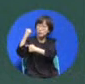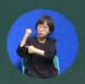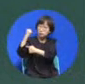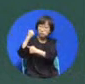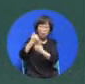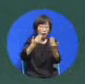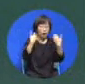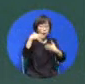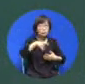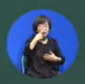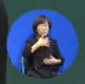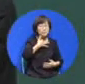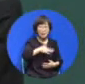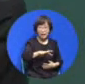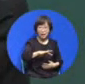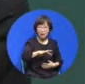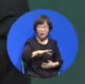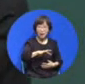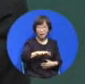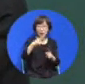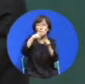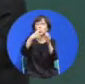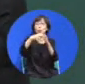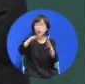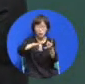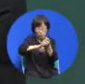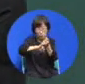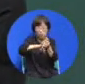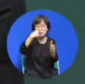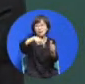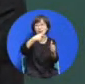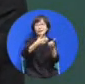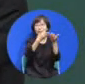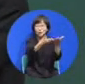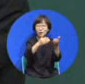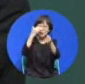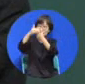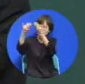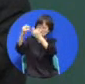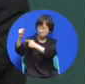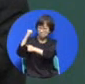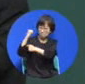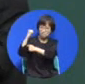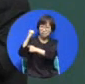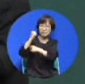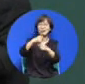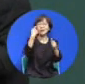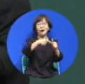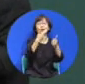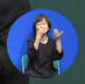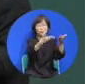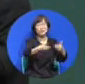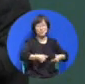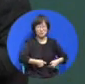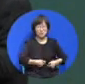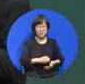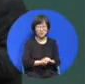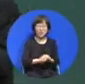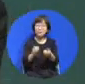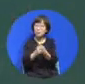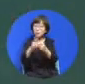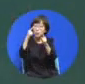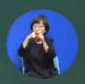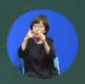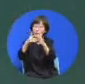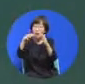can learn at school, but the schools can't teach this. 이래서 교회 학교 교사가 중요한 겁니다. That's why the Sunday school